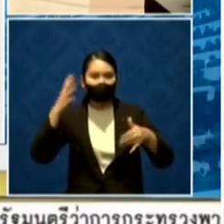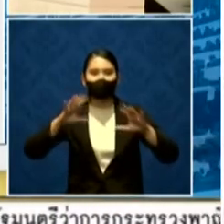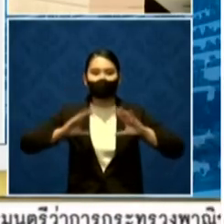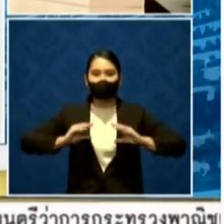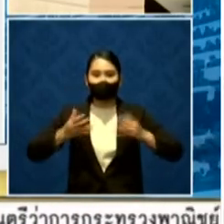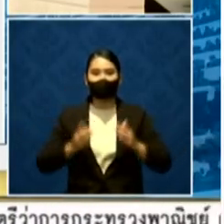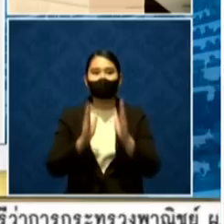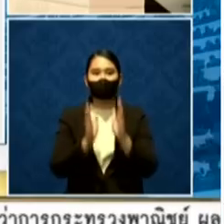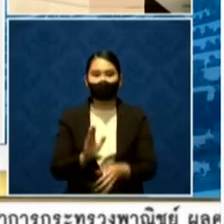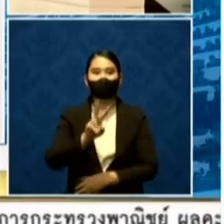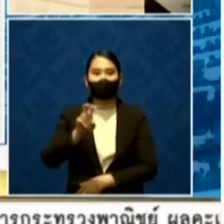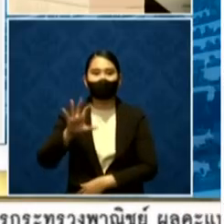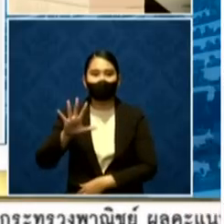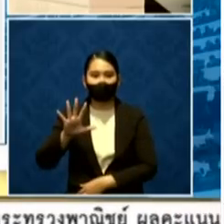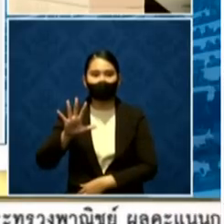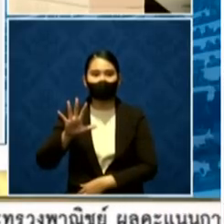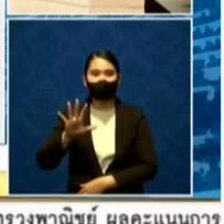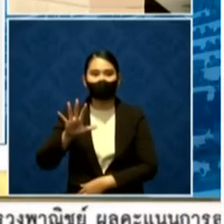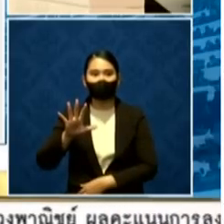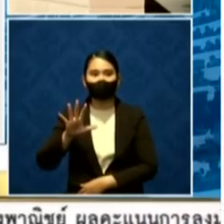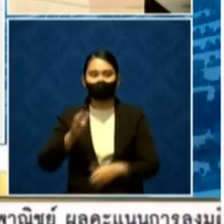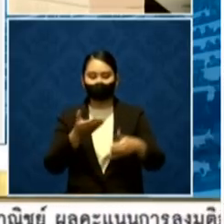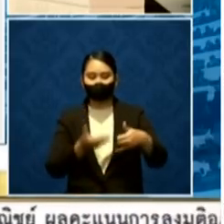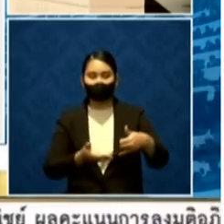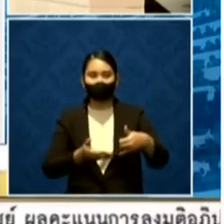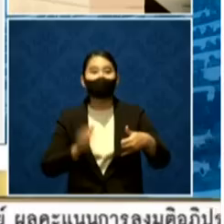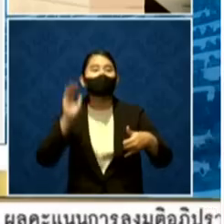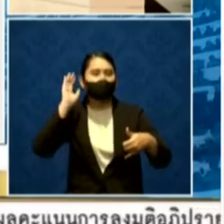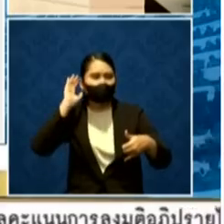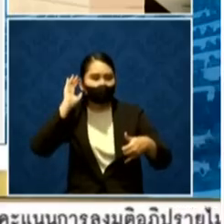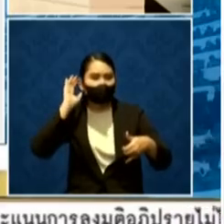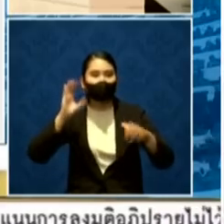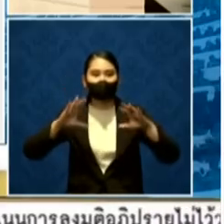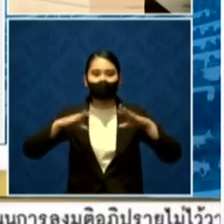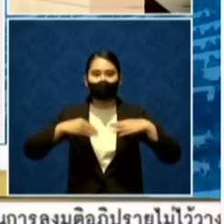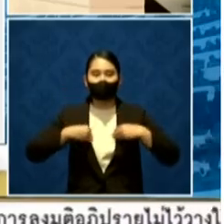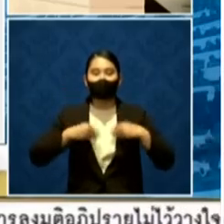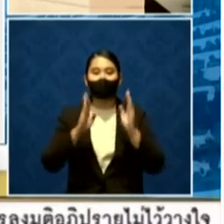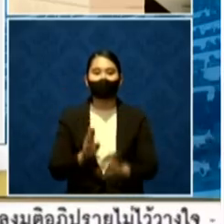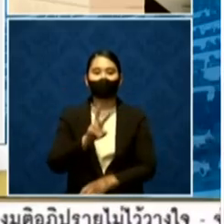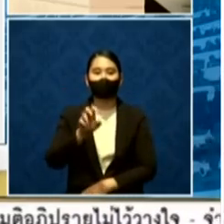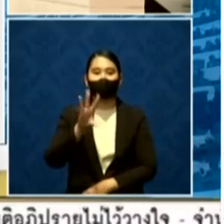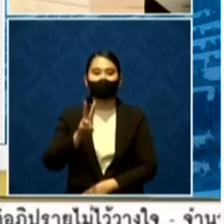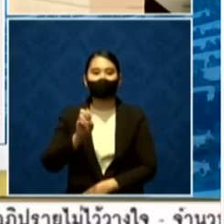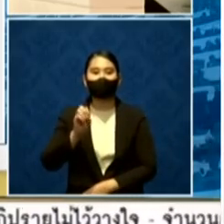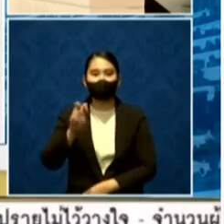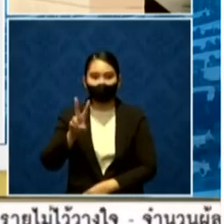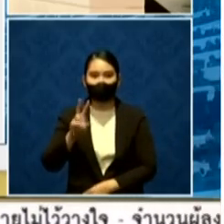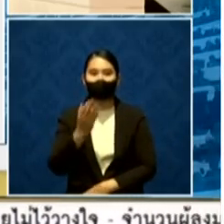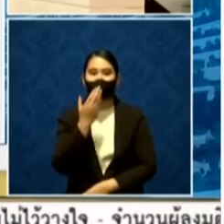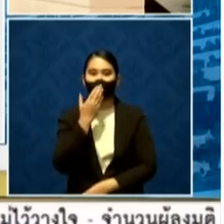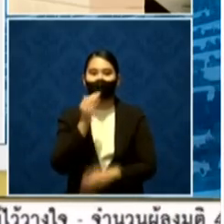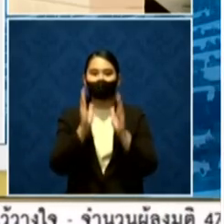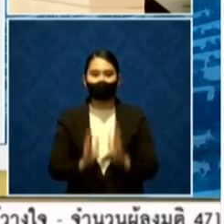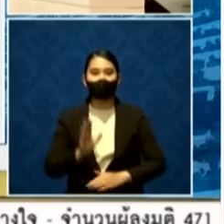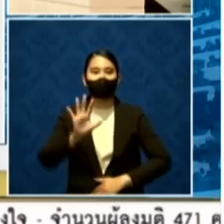ลุงตู ่อนุทิน2ศักดิ์สยาม3ลุงป้อม แล้วเขาไม่แบ่งมาช่วยลุงตู่เลยเหรอ มีโผล่ไปที่นายกสั